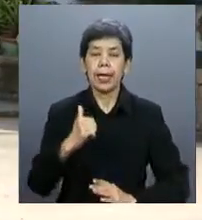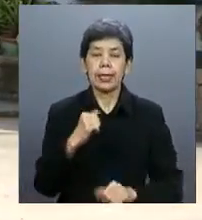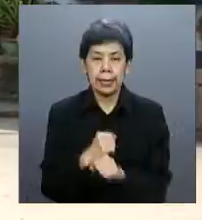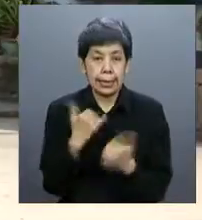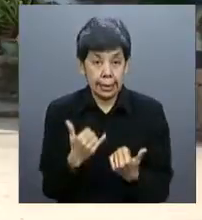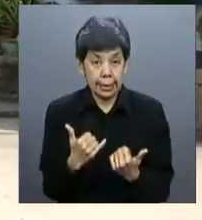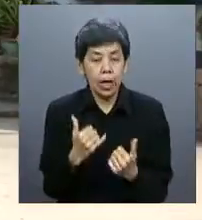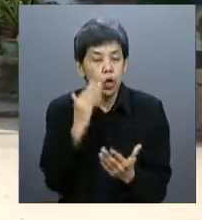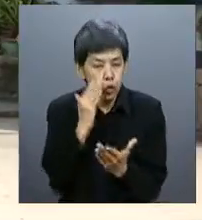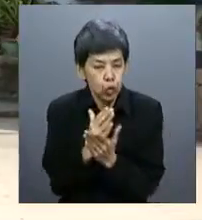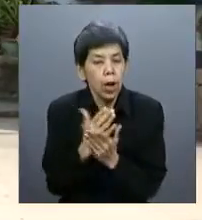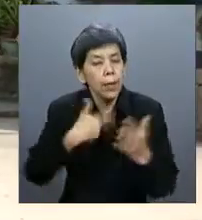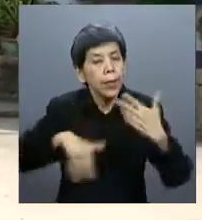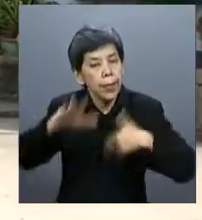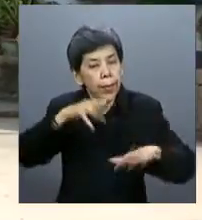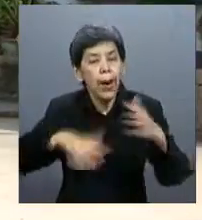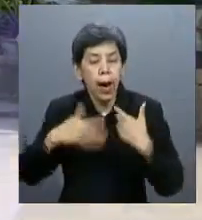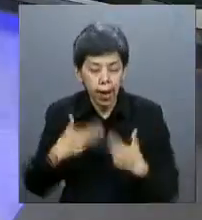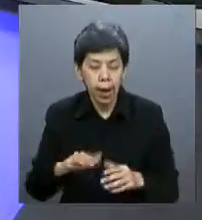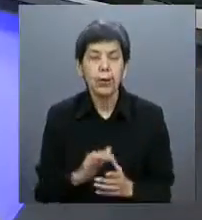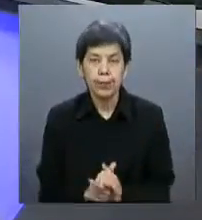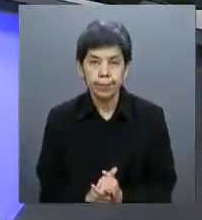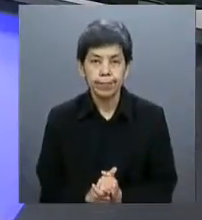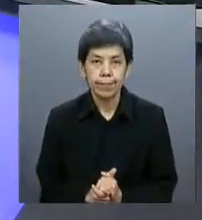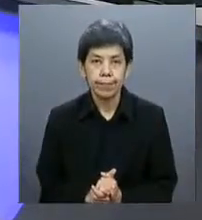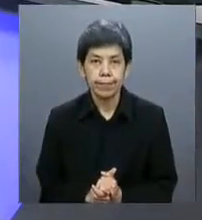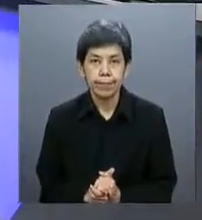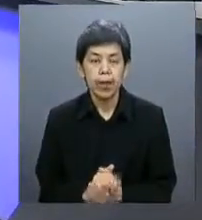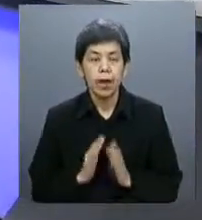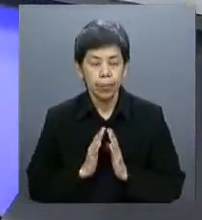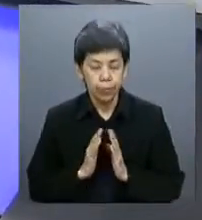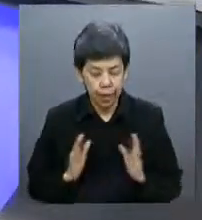ขณะนี้ได้ยุติการชุมนุมแล้วค่ะคุณจตุรงค์คุณวันวิสาคะ ขอบคุณคุณมยุรีค่ะ